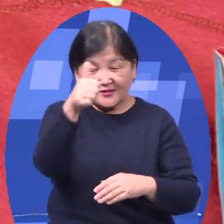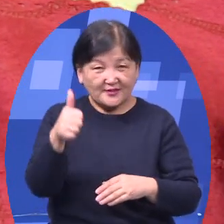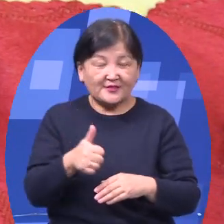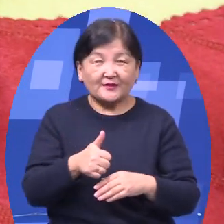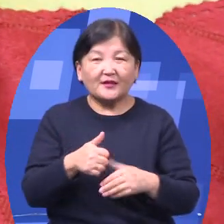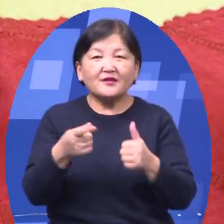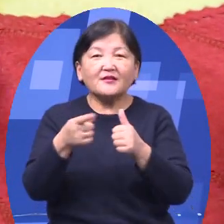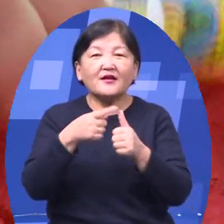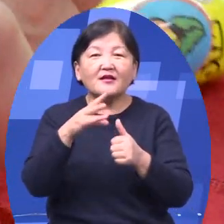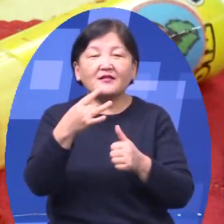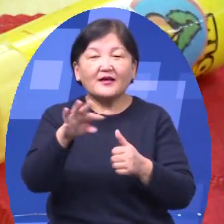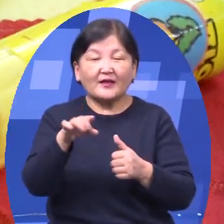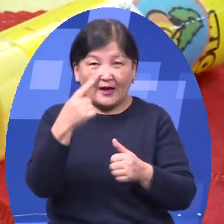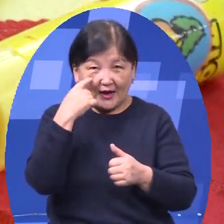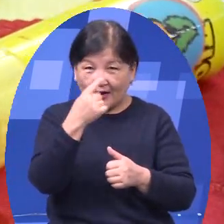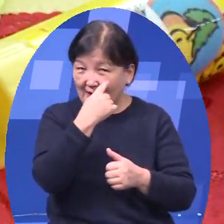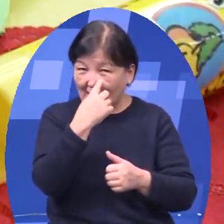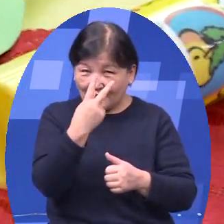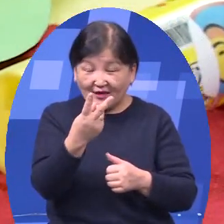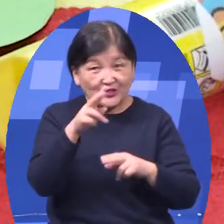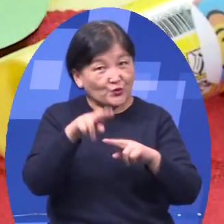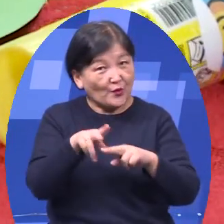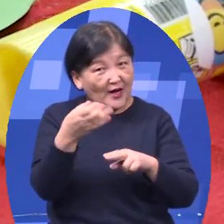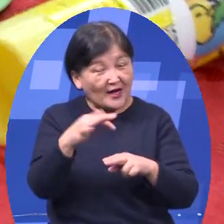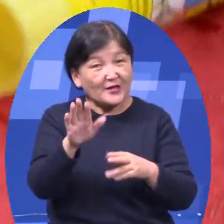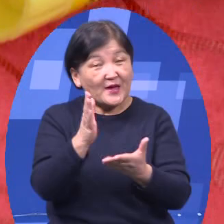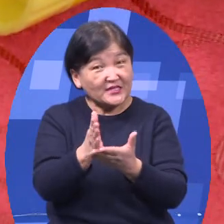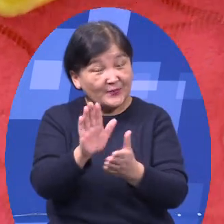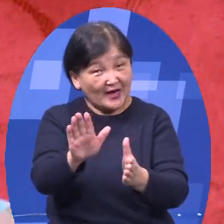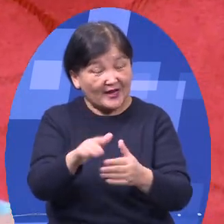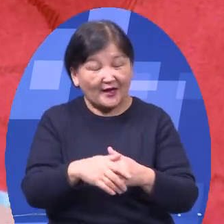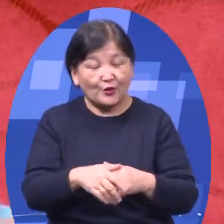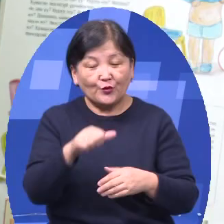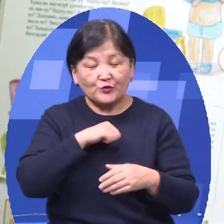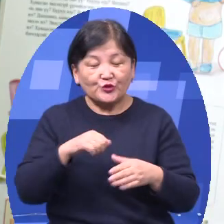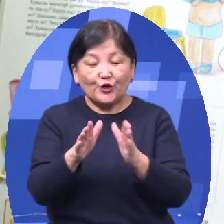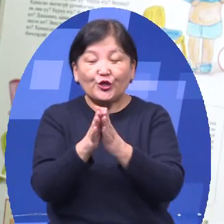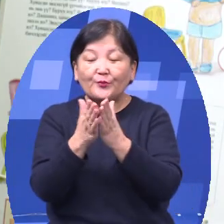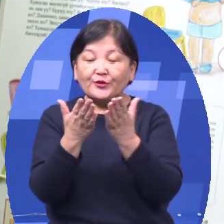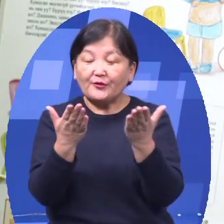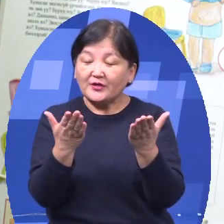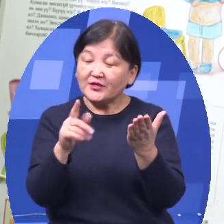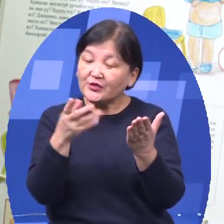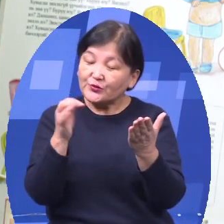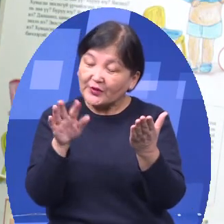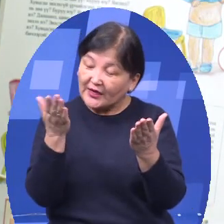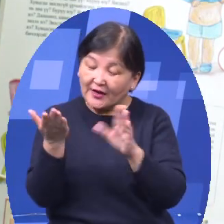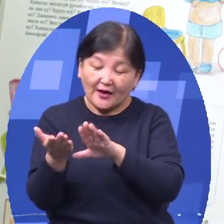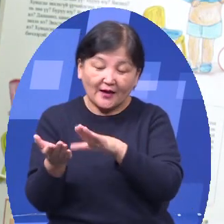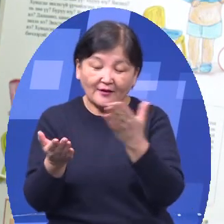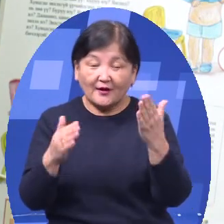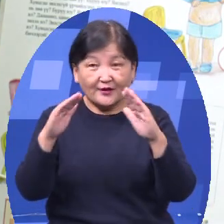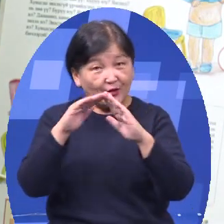Та нар бас хамтдаа нэрлээд хараад сууж байгаарай. Өөрийнхөө номон дээр байгаа зүйлсийг ажиглаад